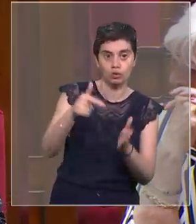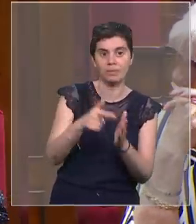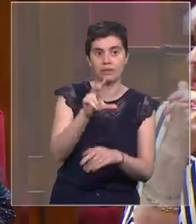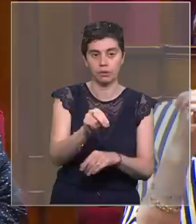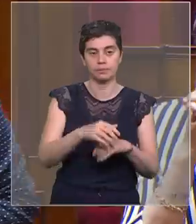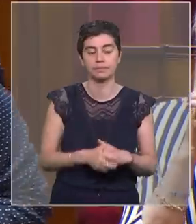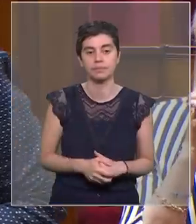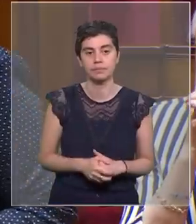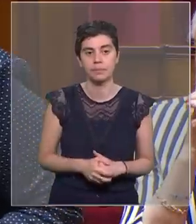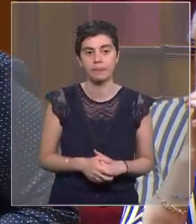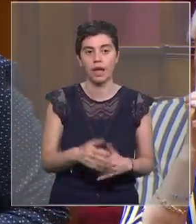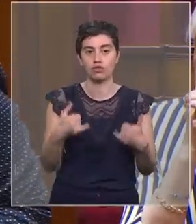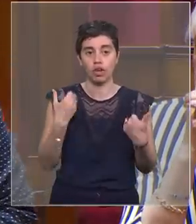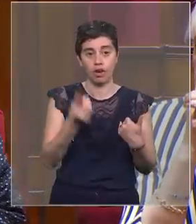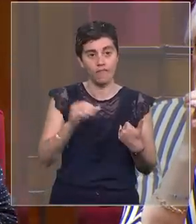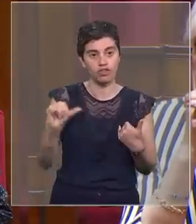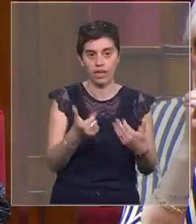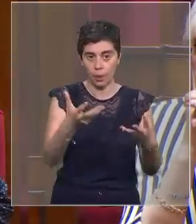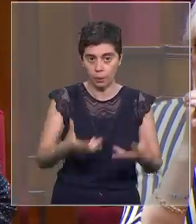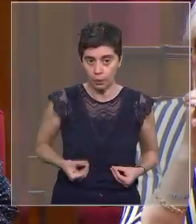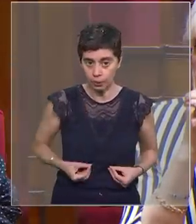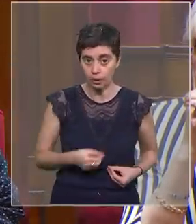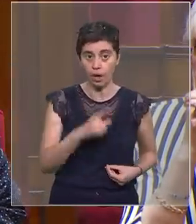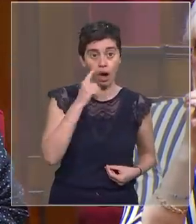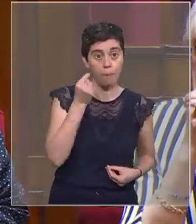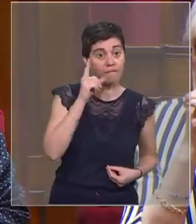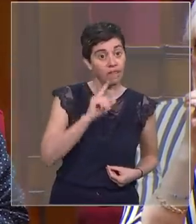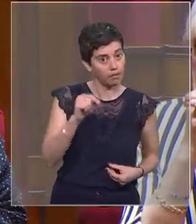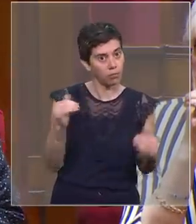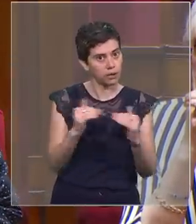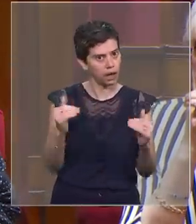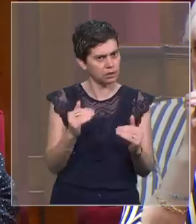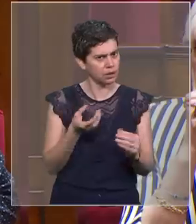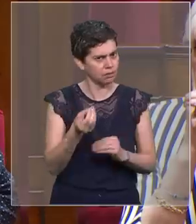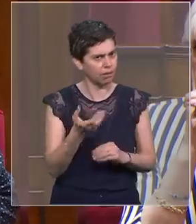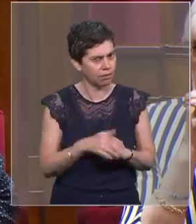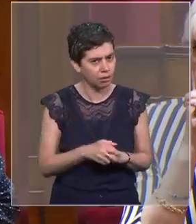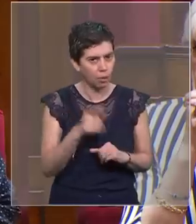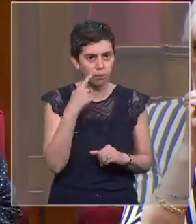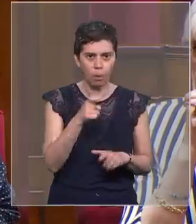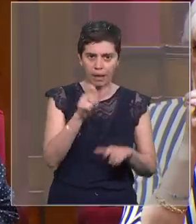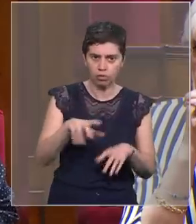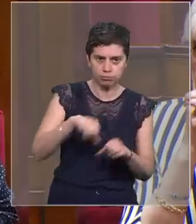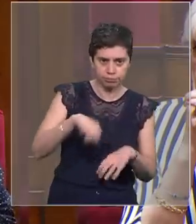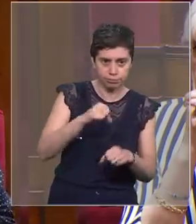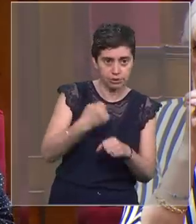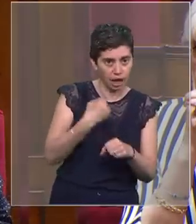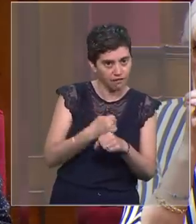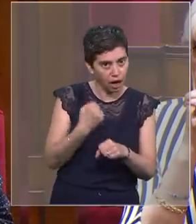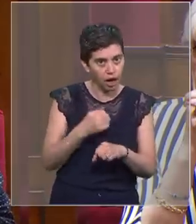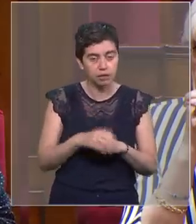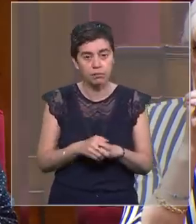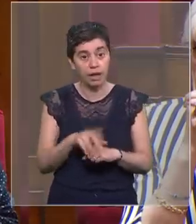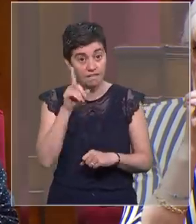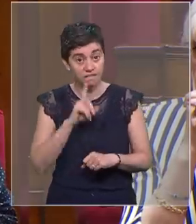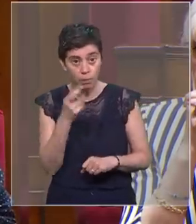Garantir l'accueil de chaque jeune enfant est un enjeu d'égalité entre les hommes et les femmes. C'est un enjeu pour le plein emploi et la reprise d'une activité professionnelle